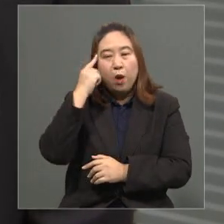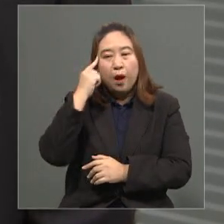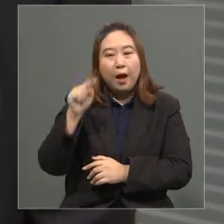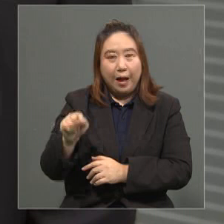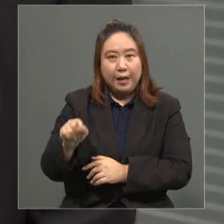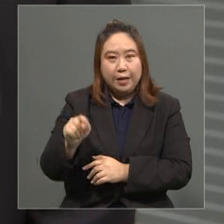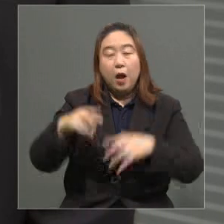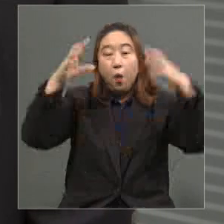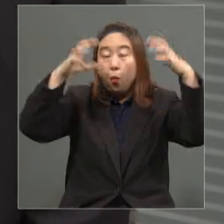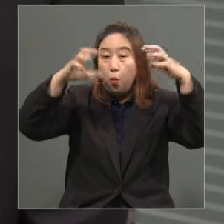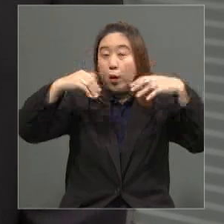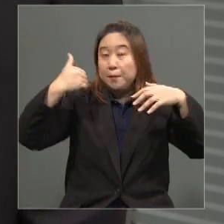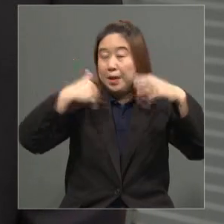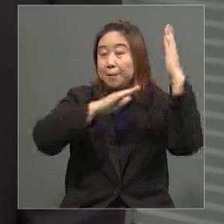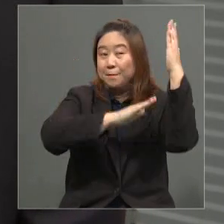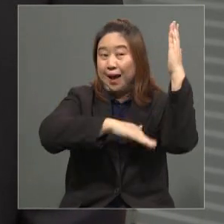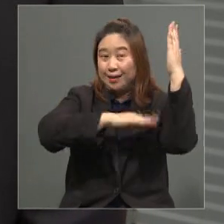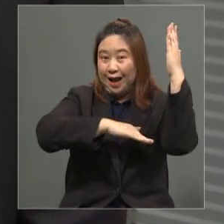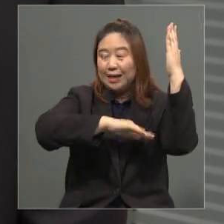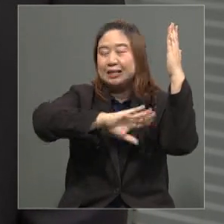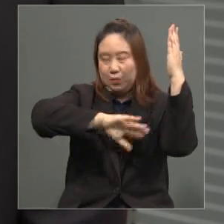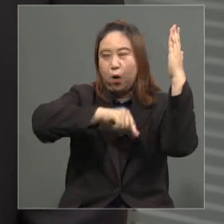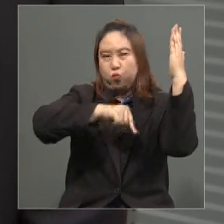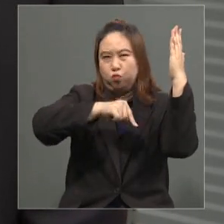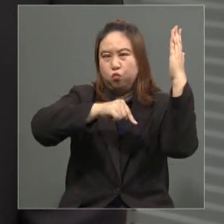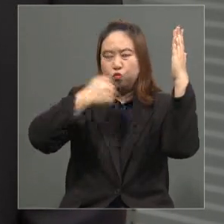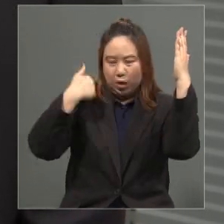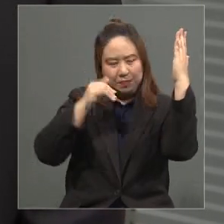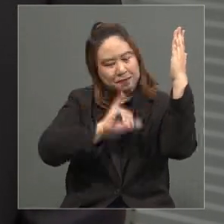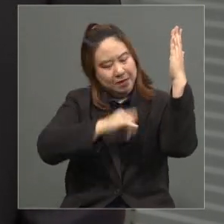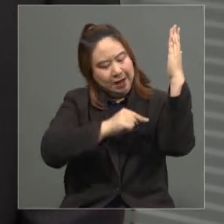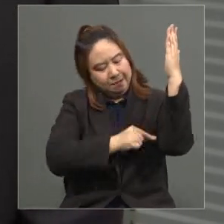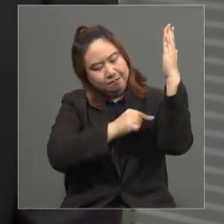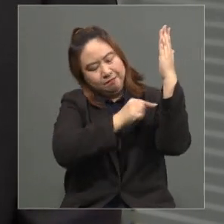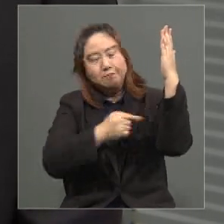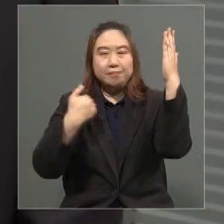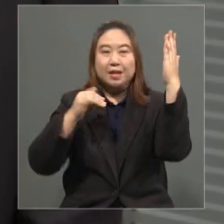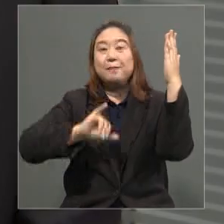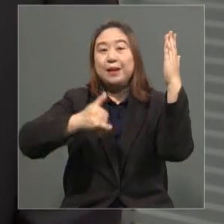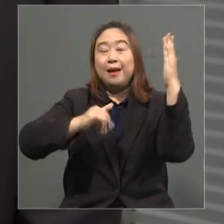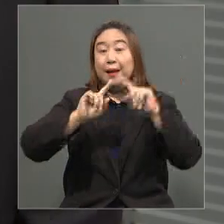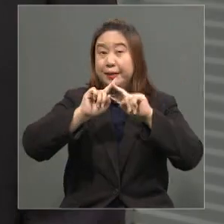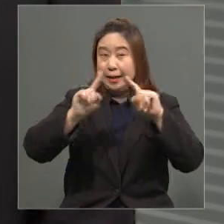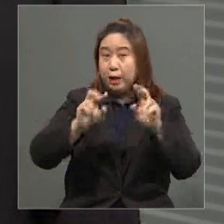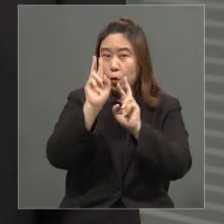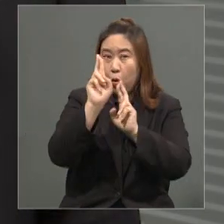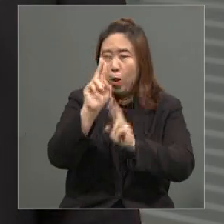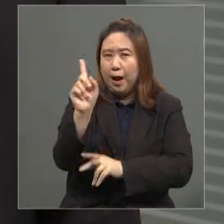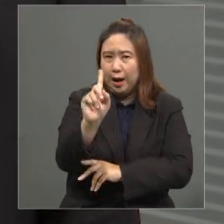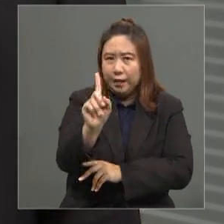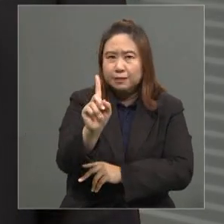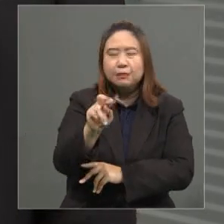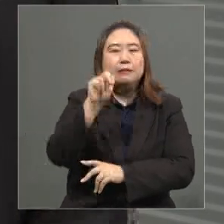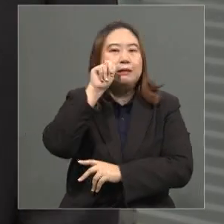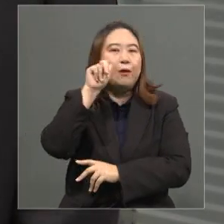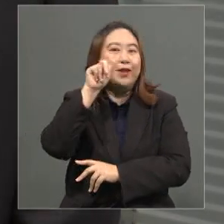ไใ้ฝังอาไทยอยู่บ้างในบางแห่งนะครับแต่ว่ทเราจะตระวง คอเรื่ของปริมา